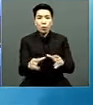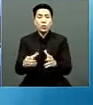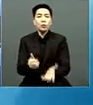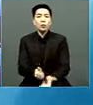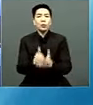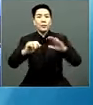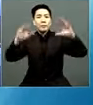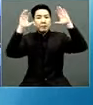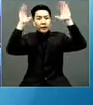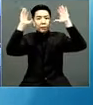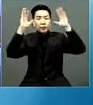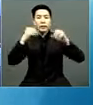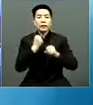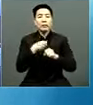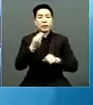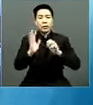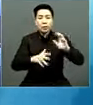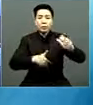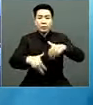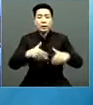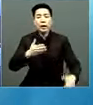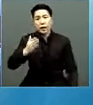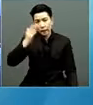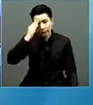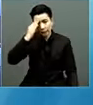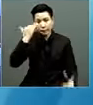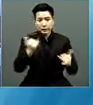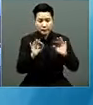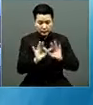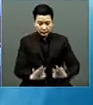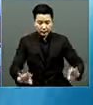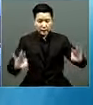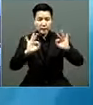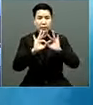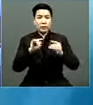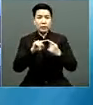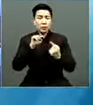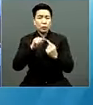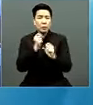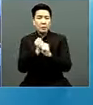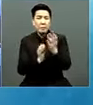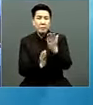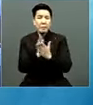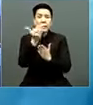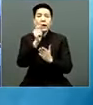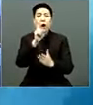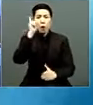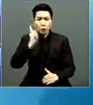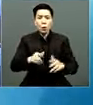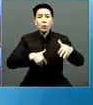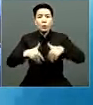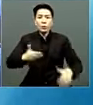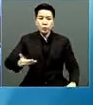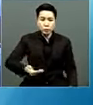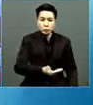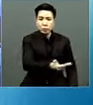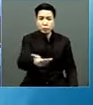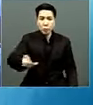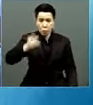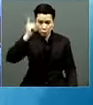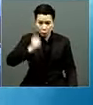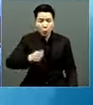สัมพันธ์และการสร้างการรับรู้ครับเพราะว่าที่สำคัญปัจจัยความสำเร็จของงานนี้คือการสร้างการรับรู้แก่ประชาชน